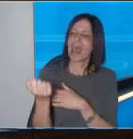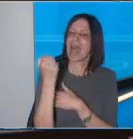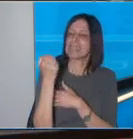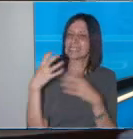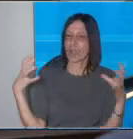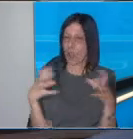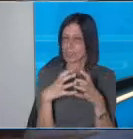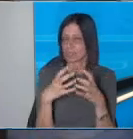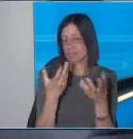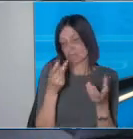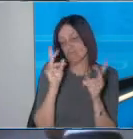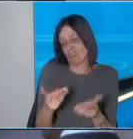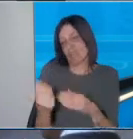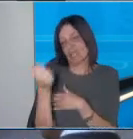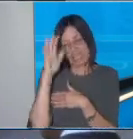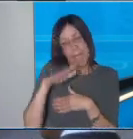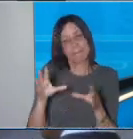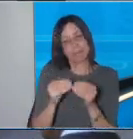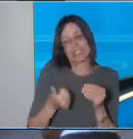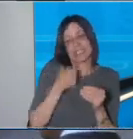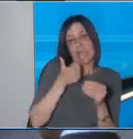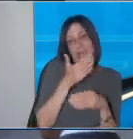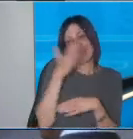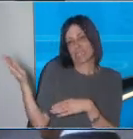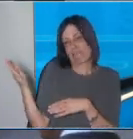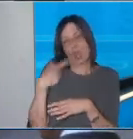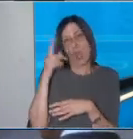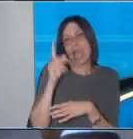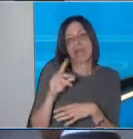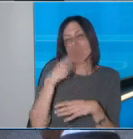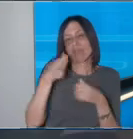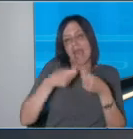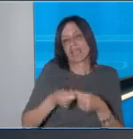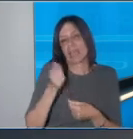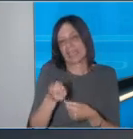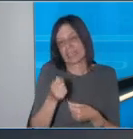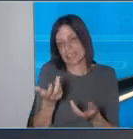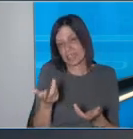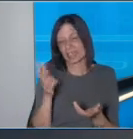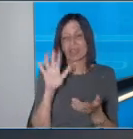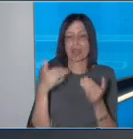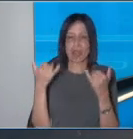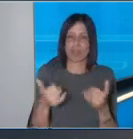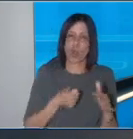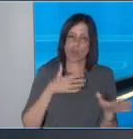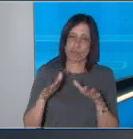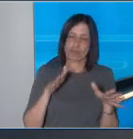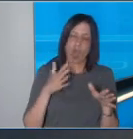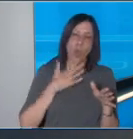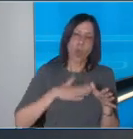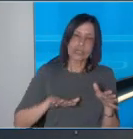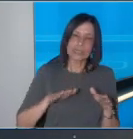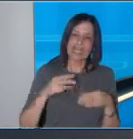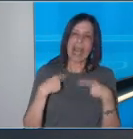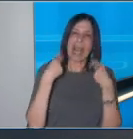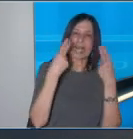מתן כהנה לחזק את הקואליציה גם בתור שר מהצד, אתה לא דווקא צריך להיות חבר כנסת. נכון. מה גם שעכשיו ראש הממשלה רוצה